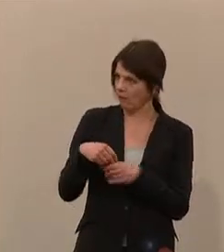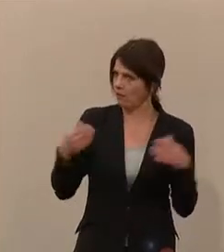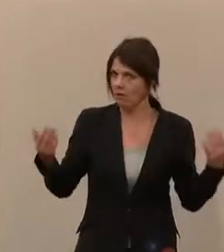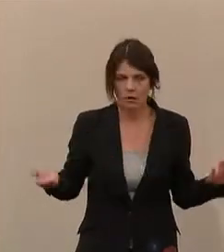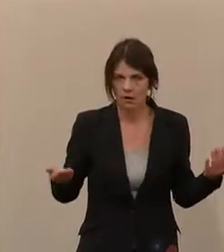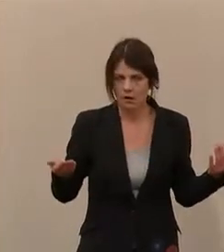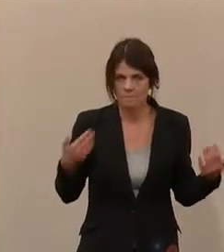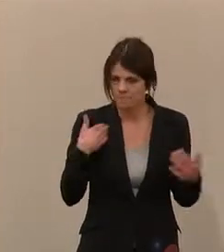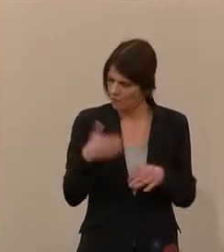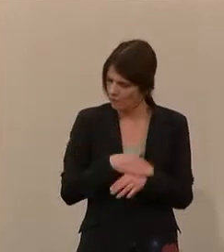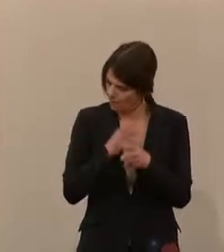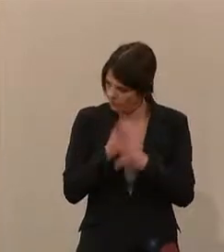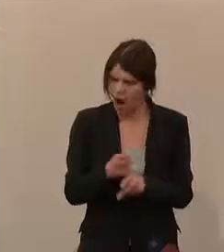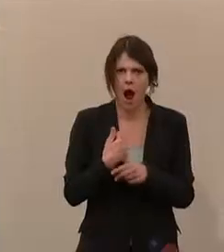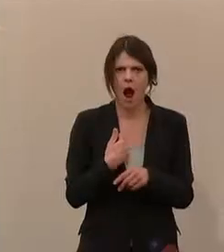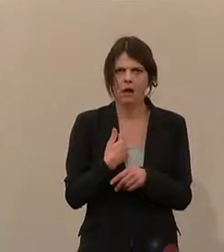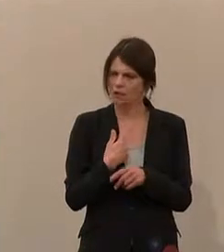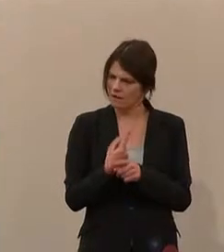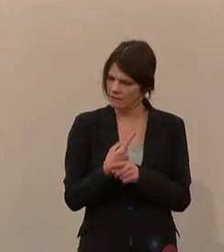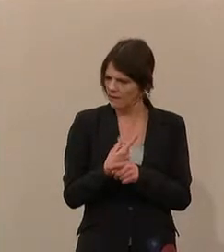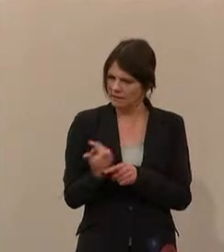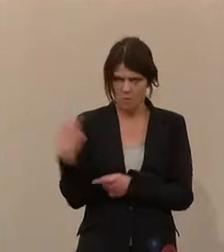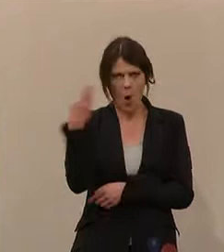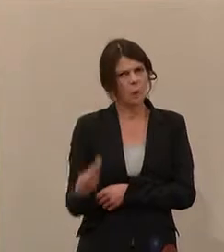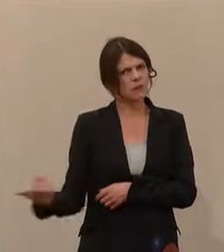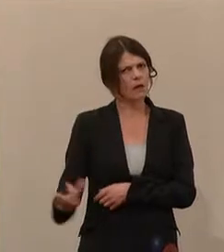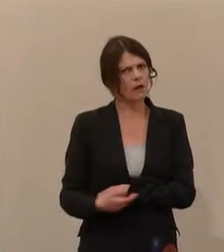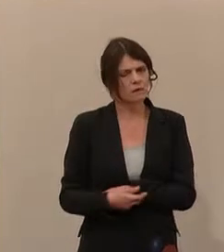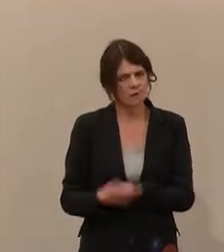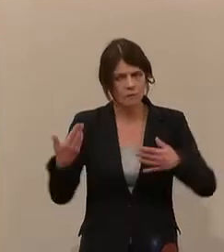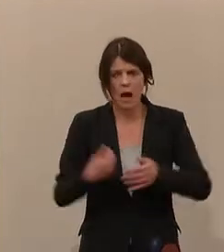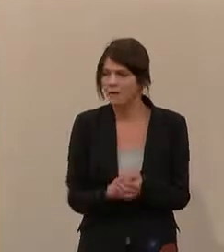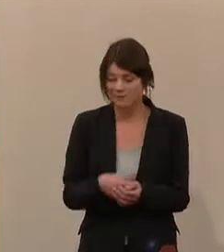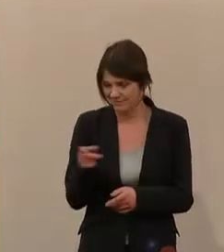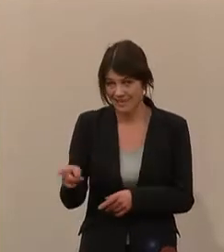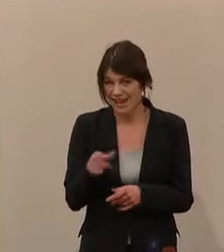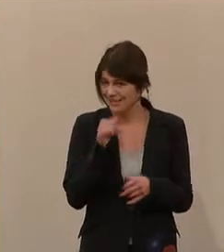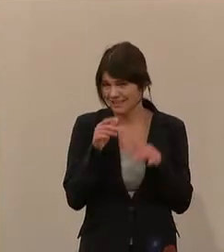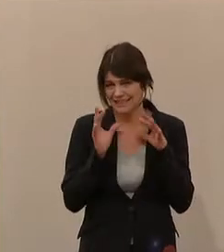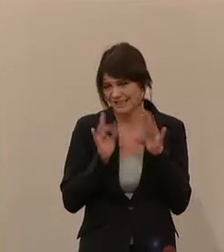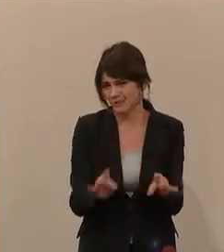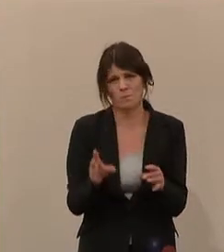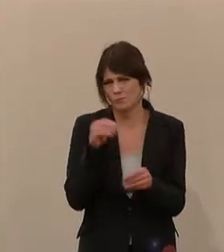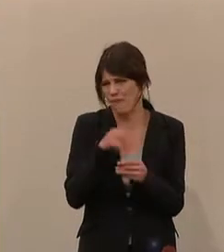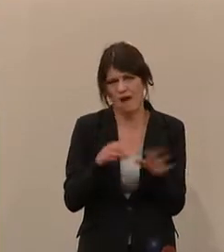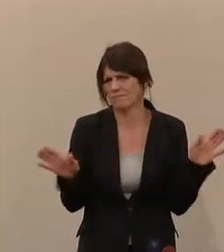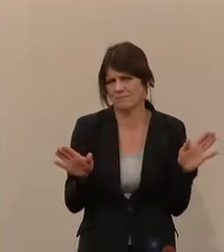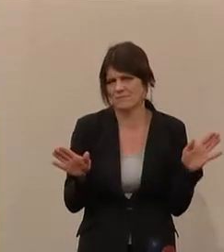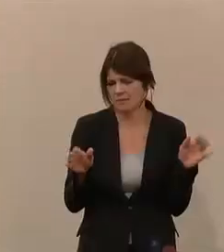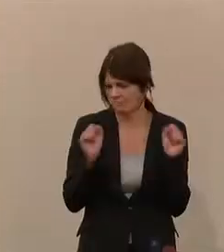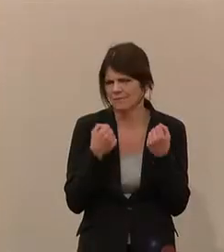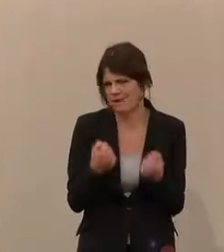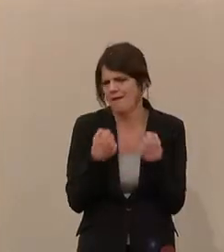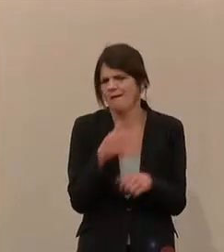für eine wirkliche Kutzpe. Weil das hat nichts mit Sparsamkeit zu tun. Beim